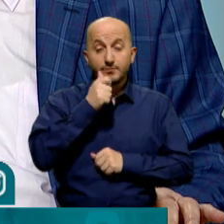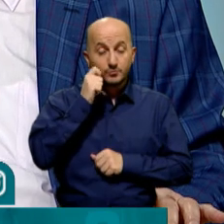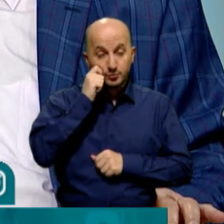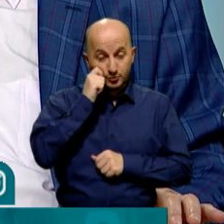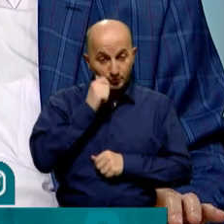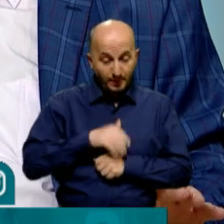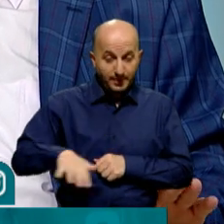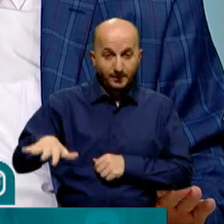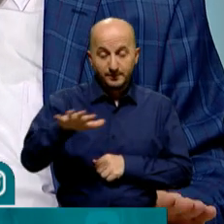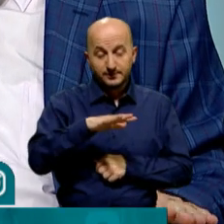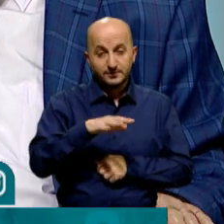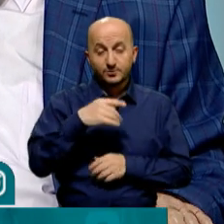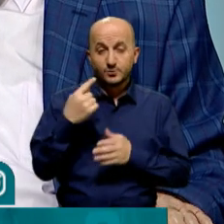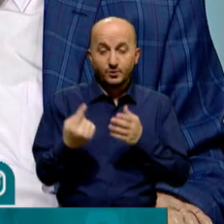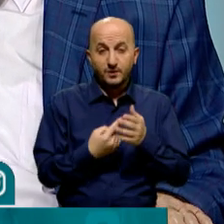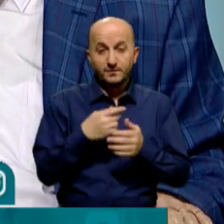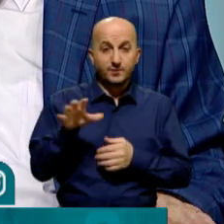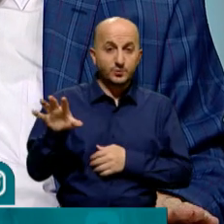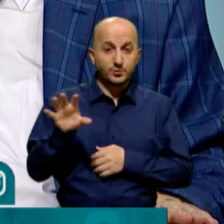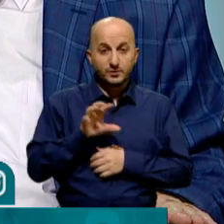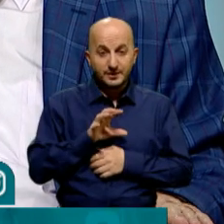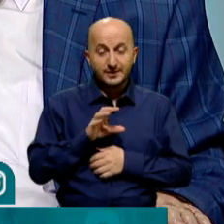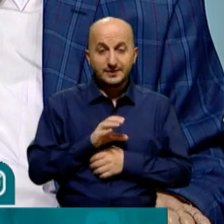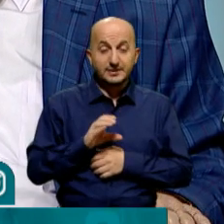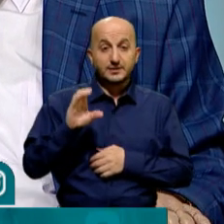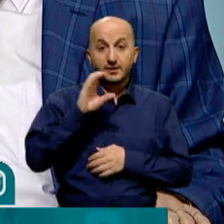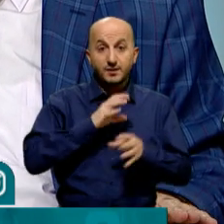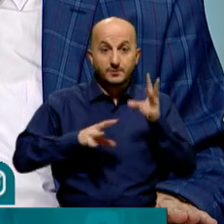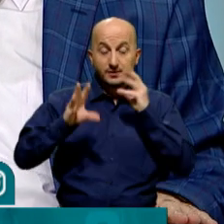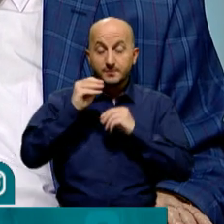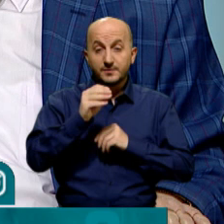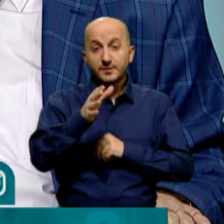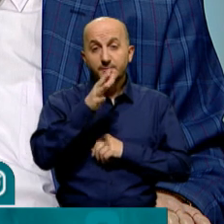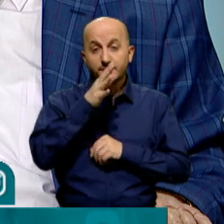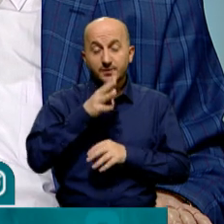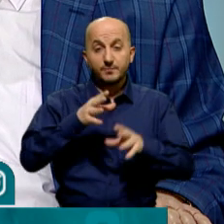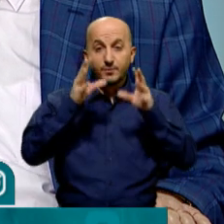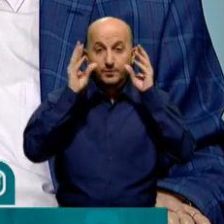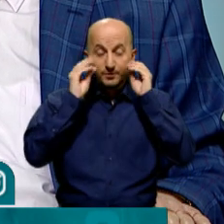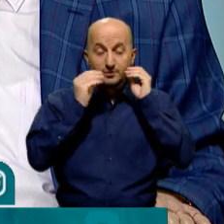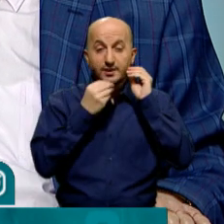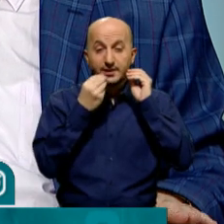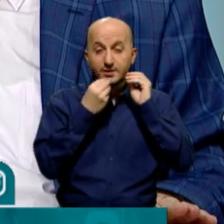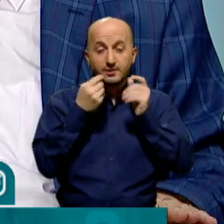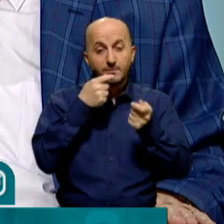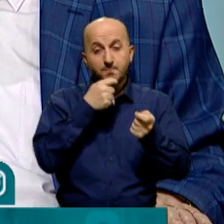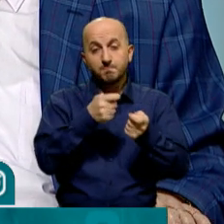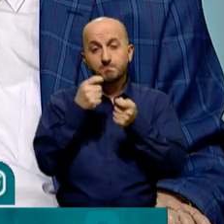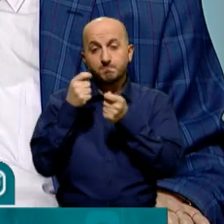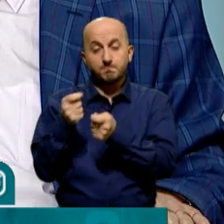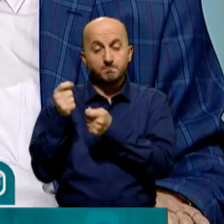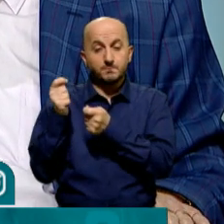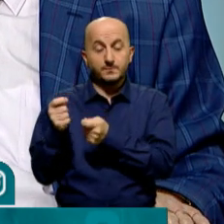Müslümanların Kur'an ve sünneti, İslami ilimleri bilip öğrenecek gençler yetiştirmeleri,